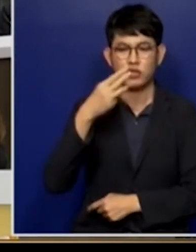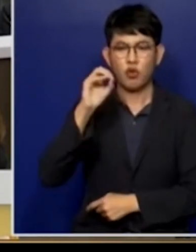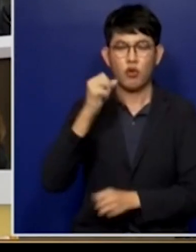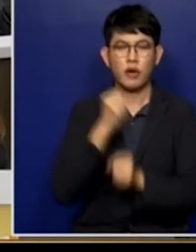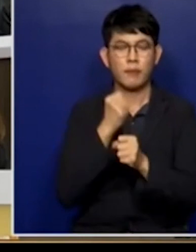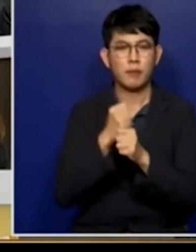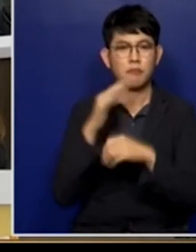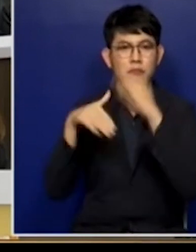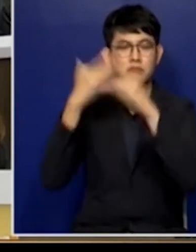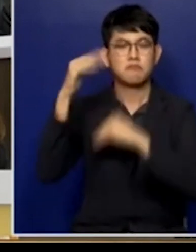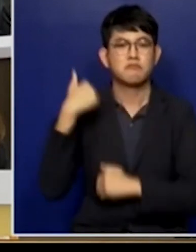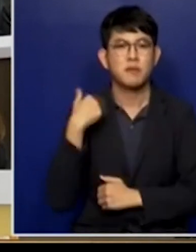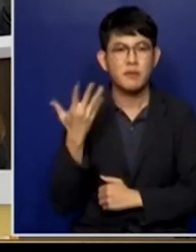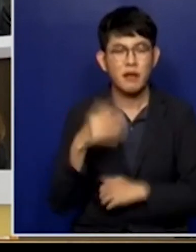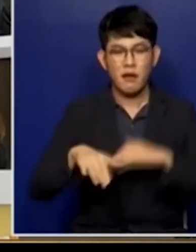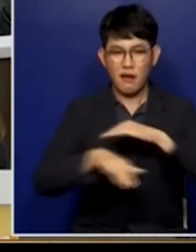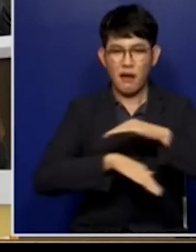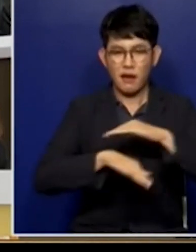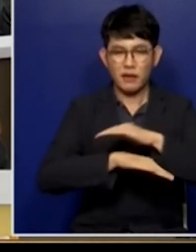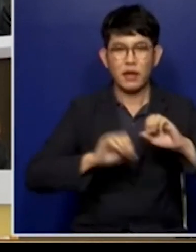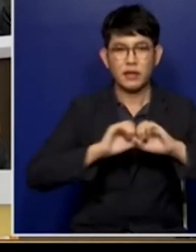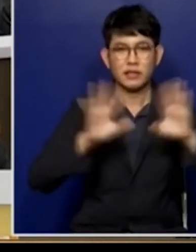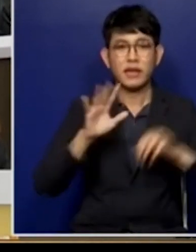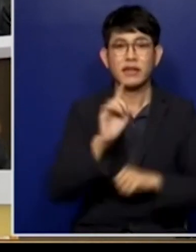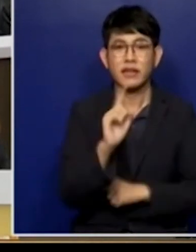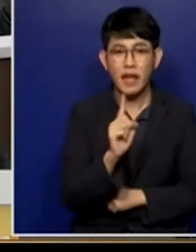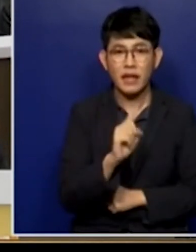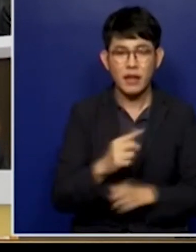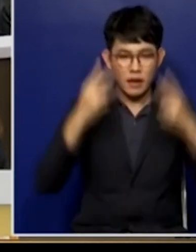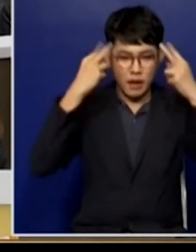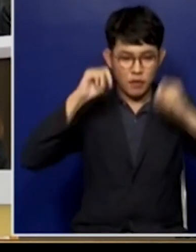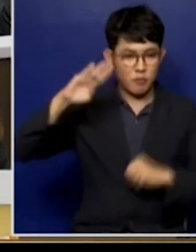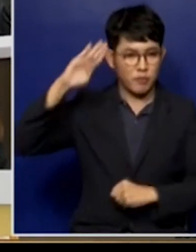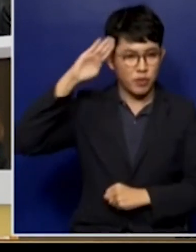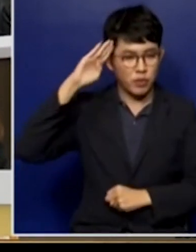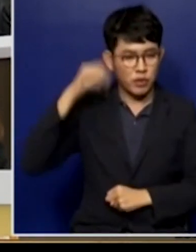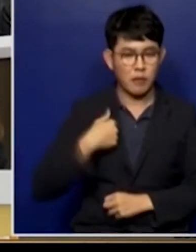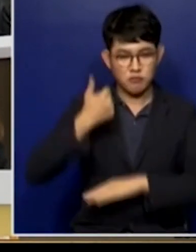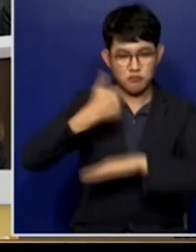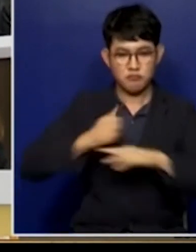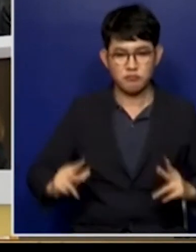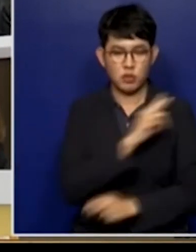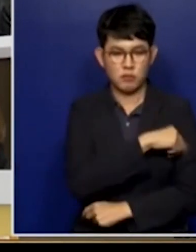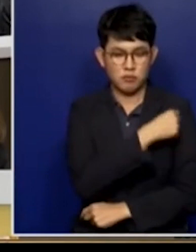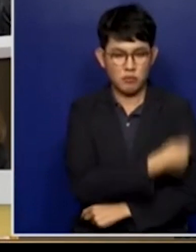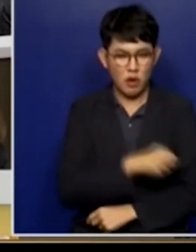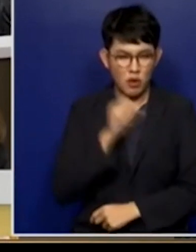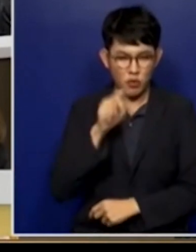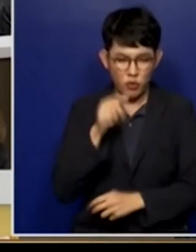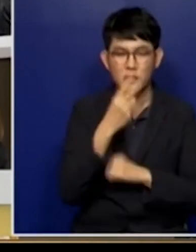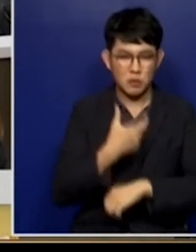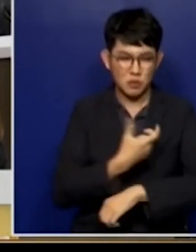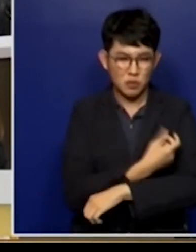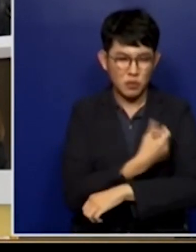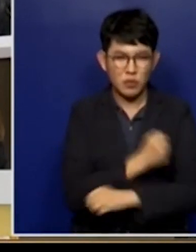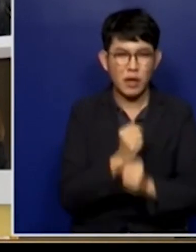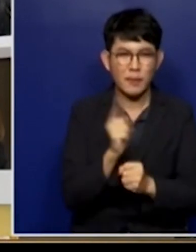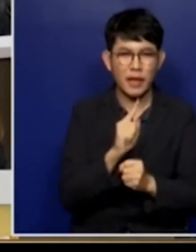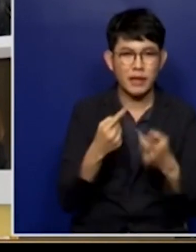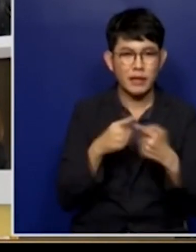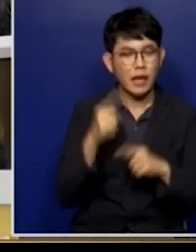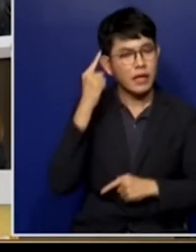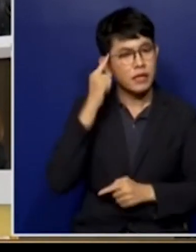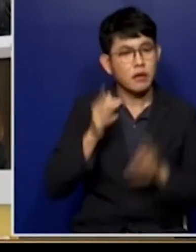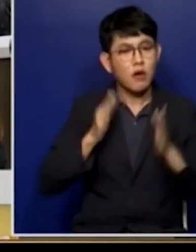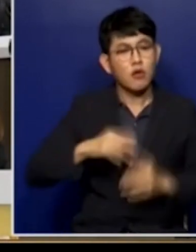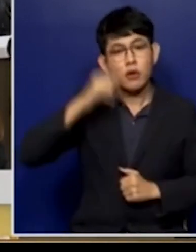คืบหน้านี่คือหลากฐานวผลเปยตและนายอธนไม่เคยคดทจะเร่งรฐเพื่อจัหาวัคซีนจากแลงอื่นเลยคิดแต่จะให้คนไทย